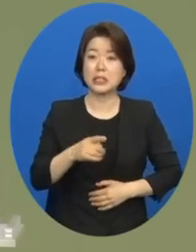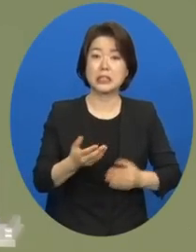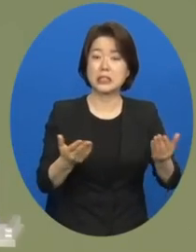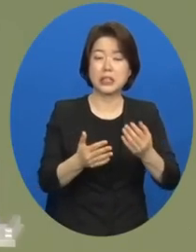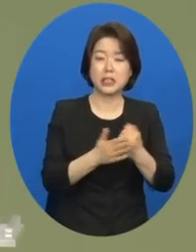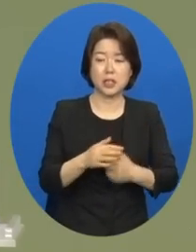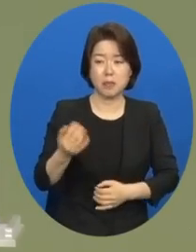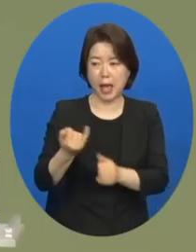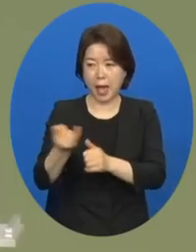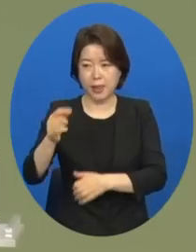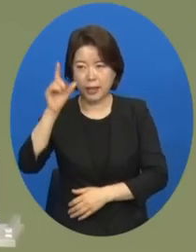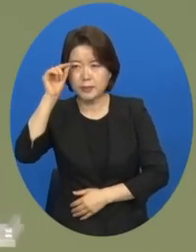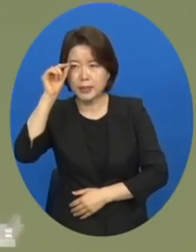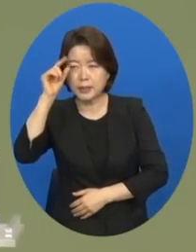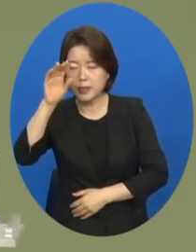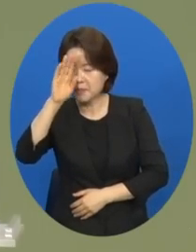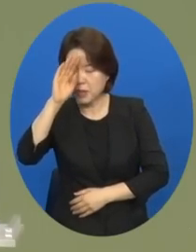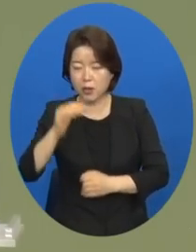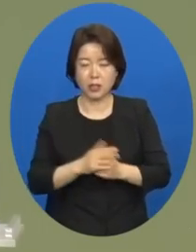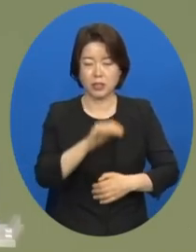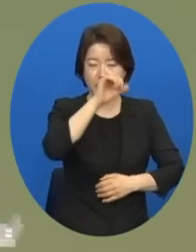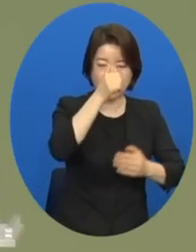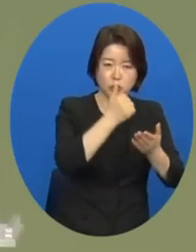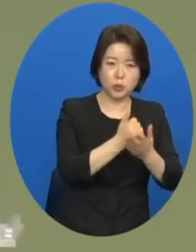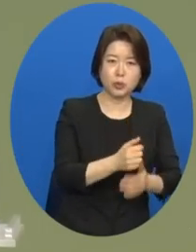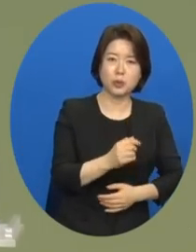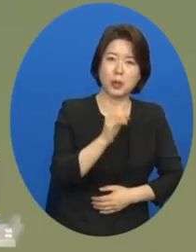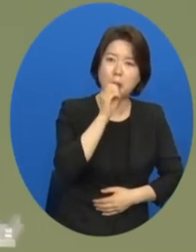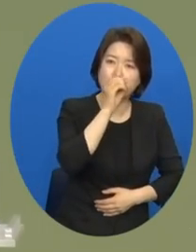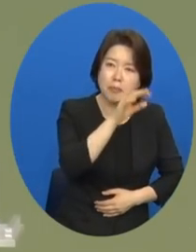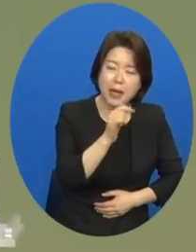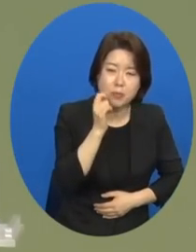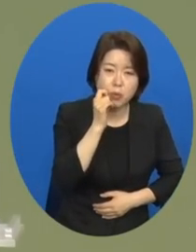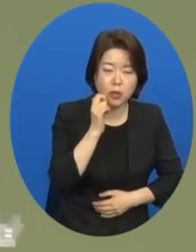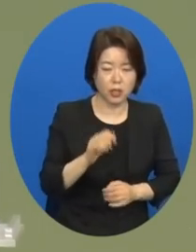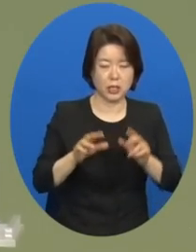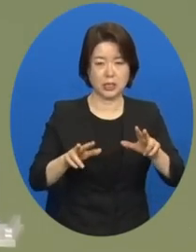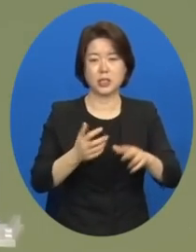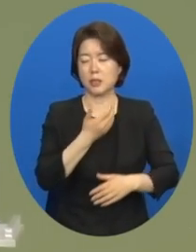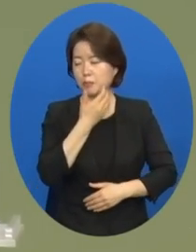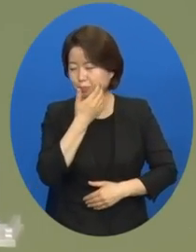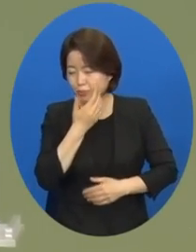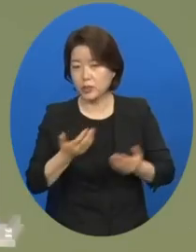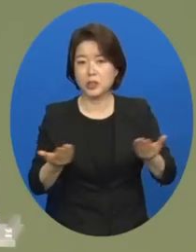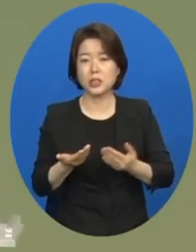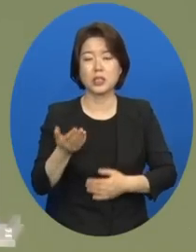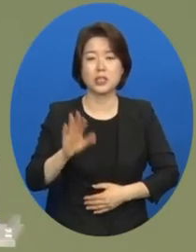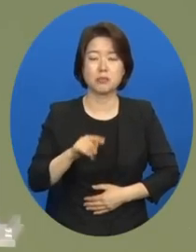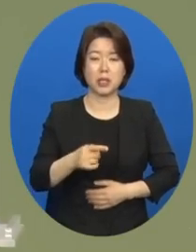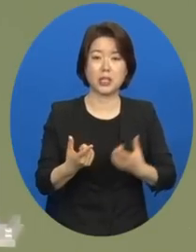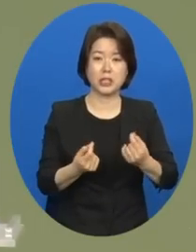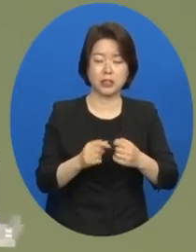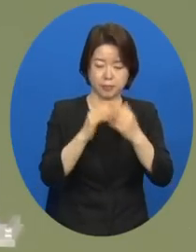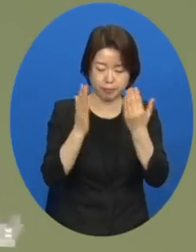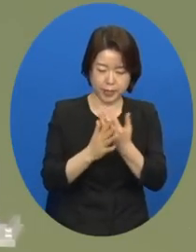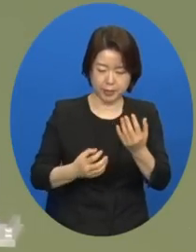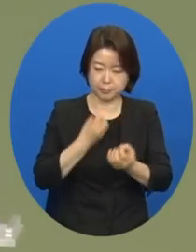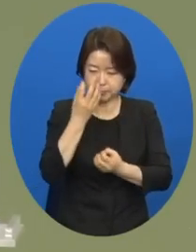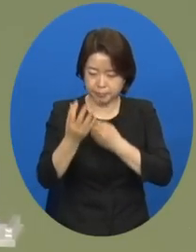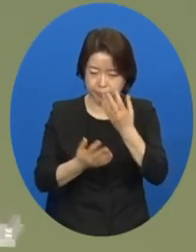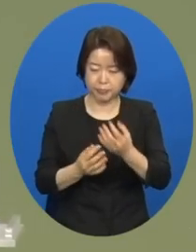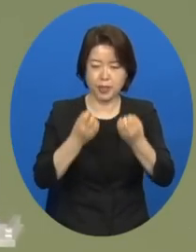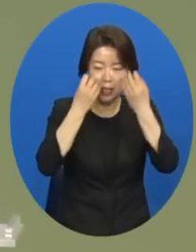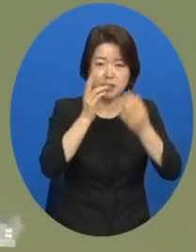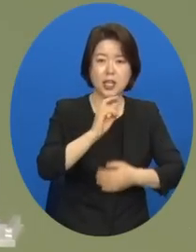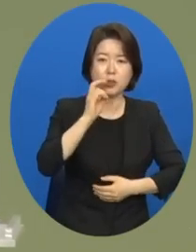불면증에 걸리고 나는 장로로서 교회 말도 못하다가 지금은 부끄러운 일이지만 이런 일들을 다 내놓고 새 노래를